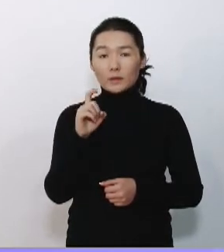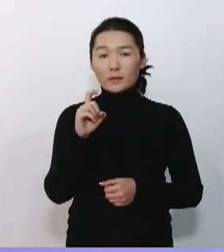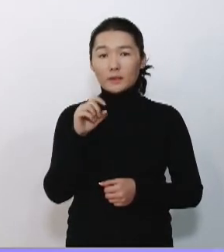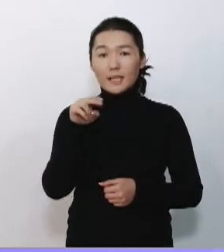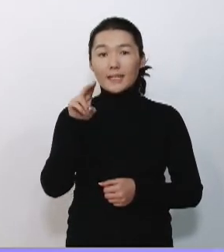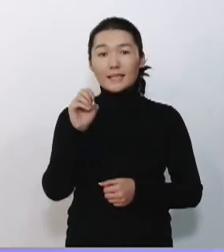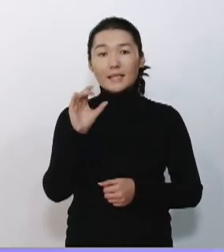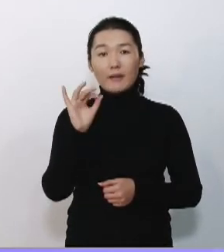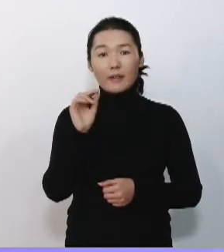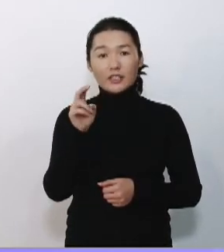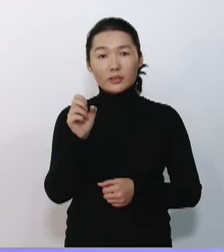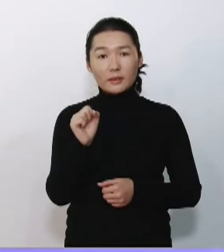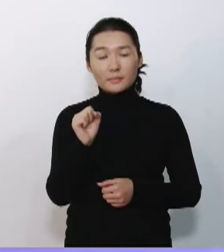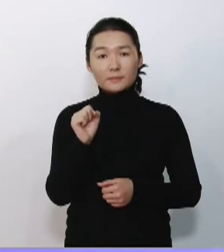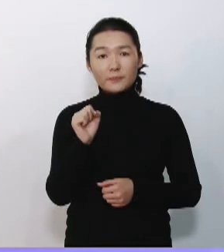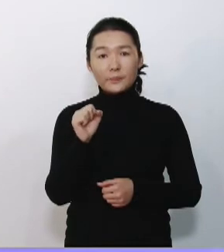девочка,